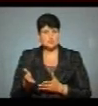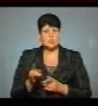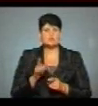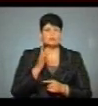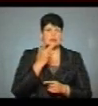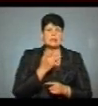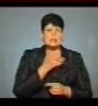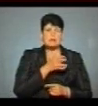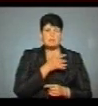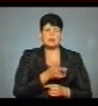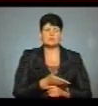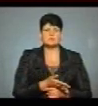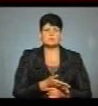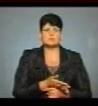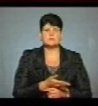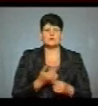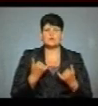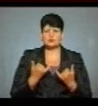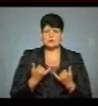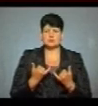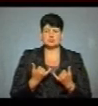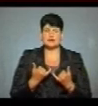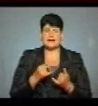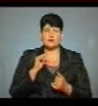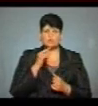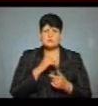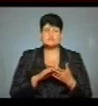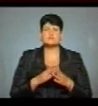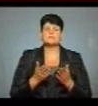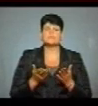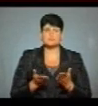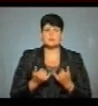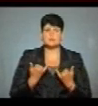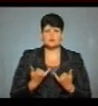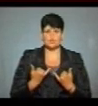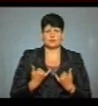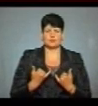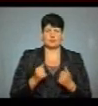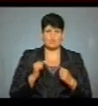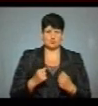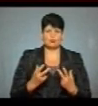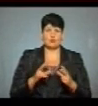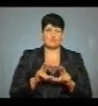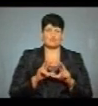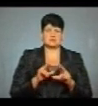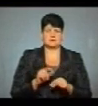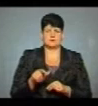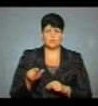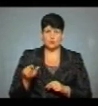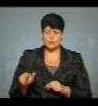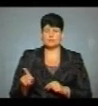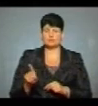з літнім періодом тоді? На сьогодні економічна ситуація у нас наступна, що ми можемо собі пообіцяти нашим споживачам